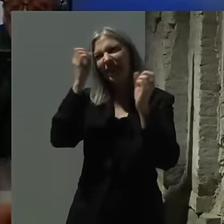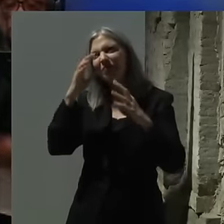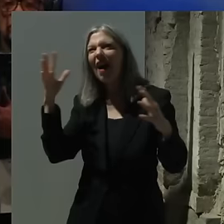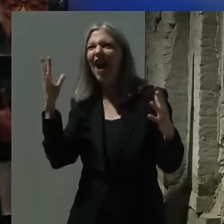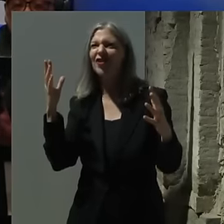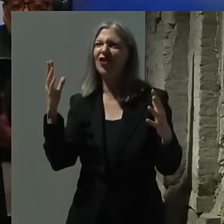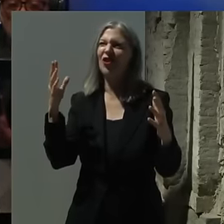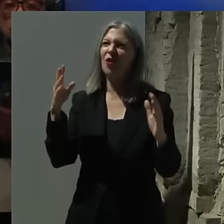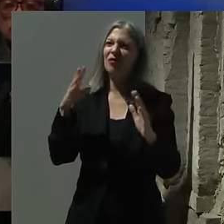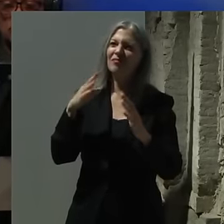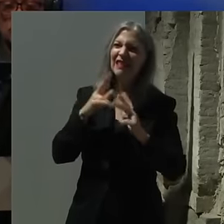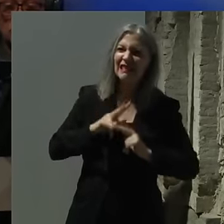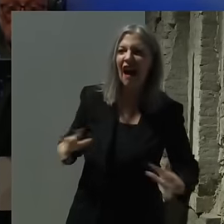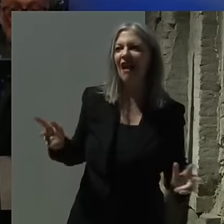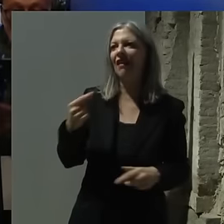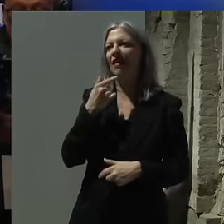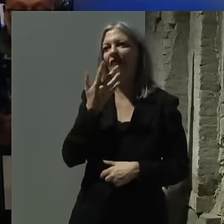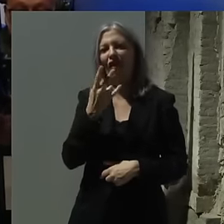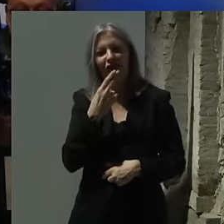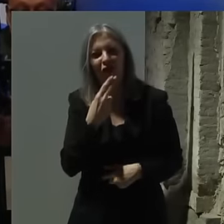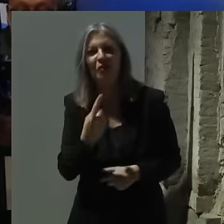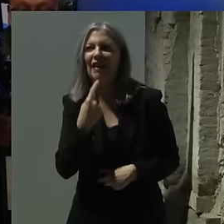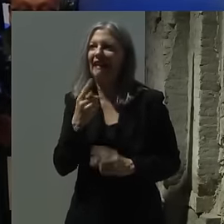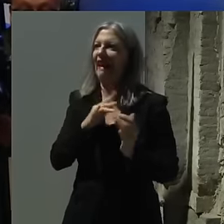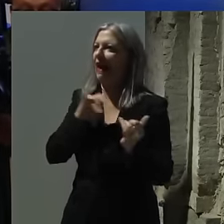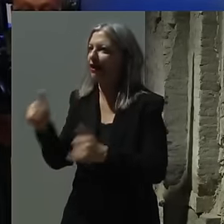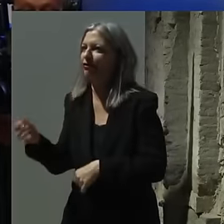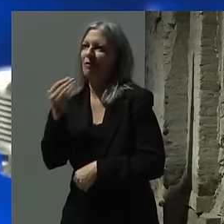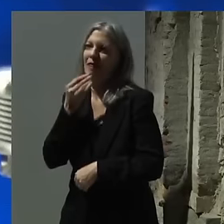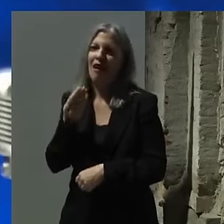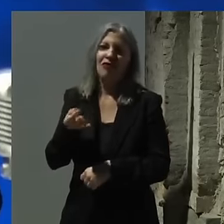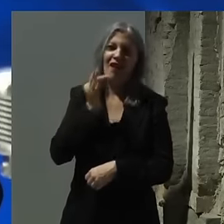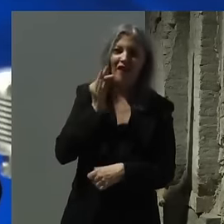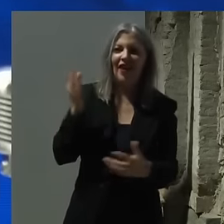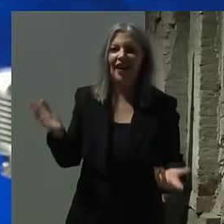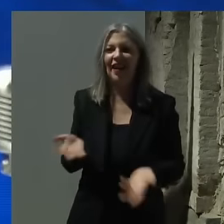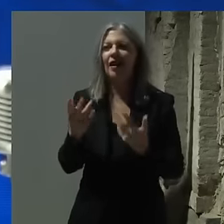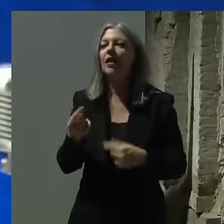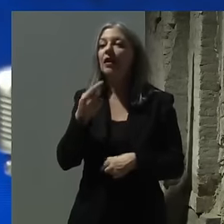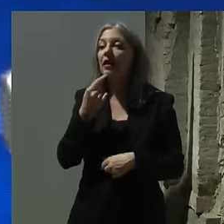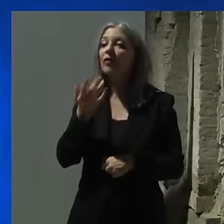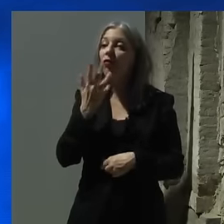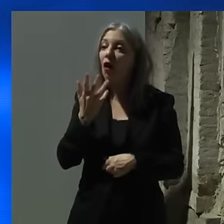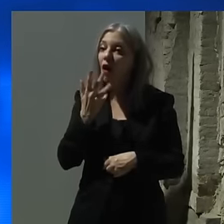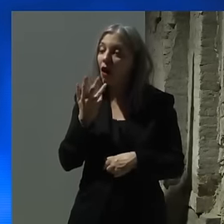cicchino per chi fuma, di andare a mangiare, di prendere un caffè. L'unica cosa che vi chiedo è: chi può si metta a sedere?